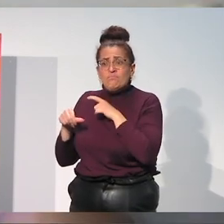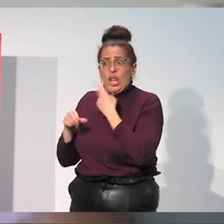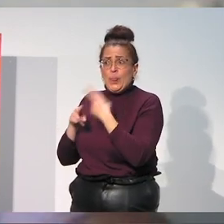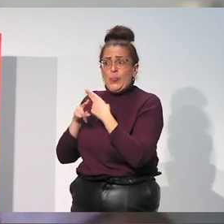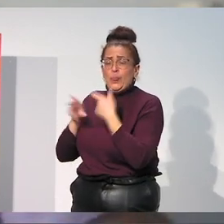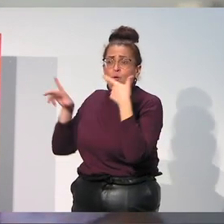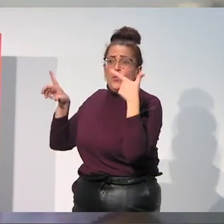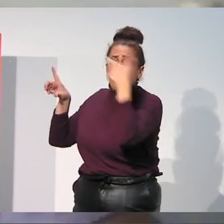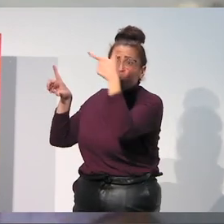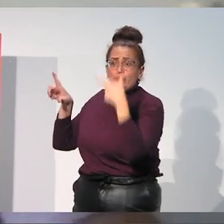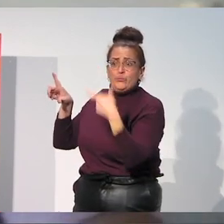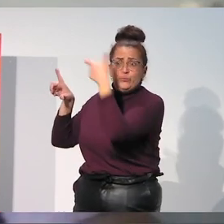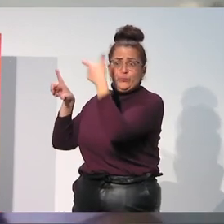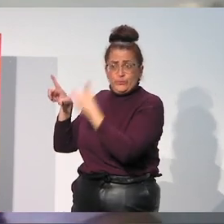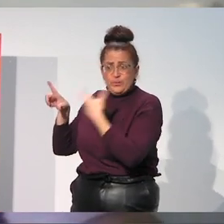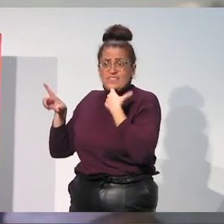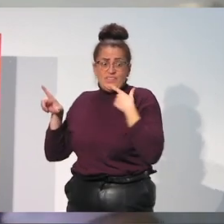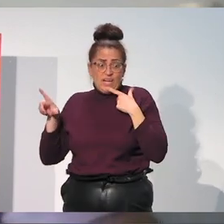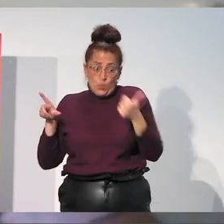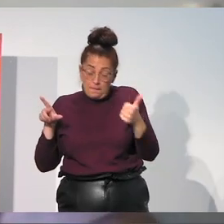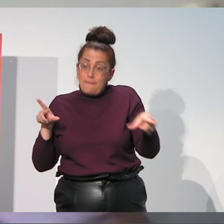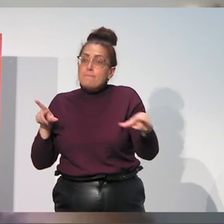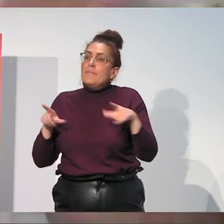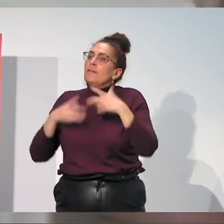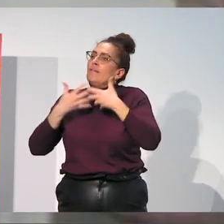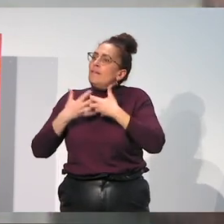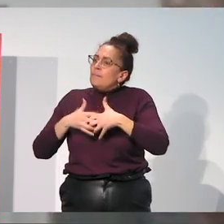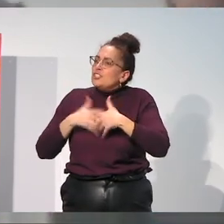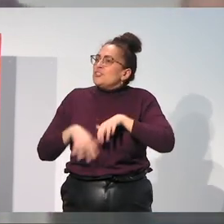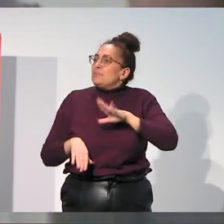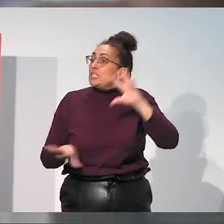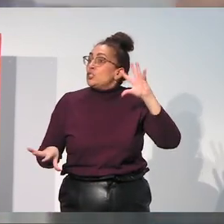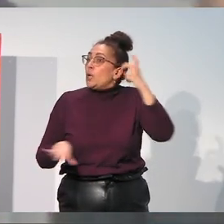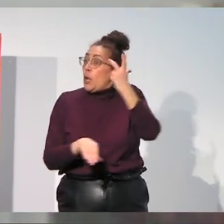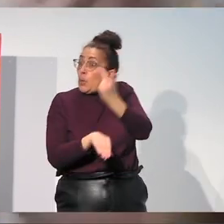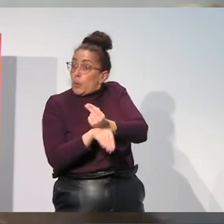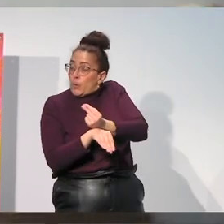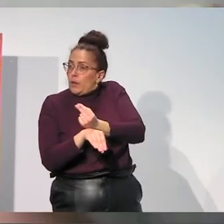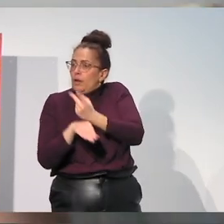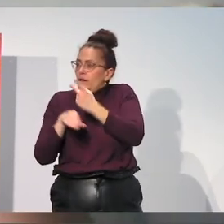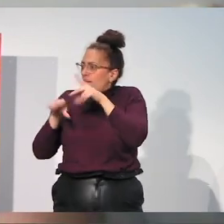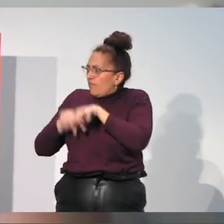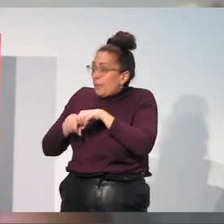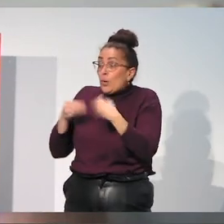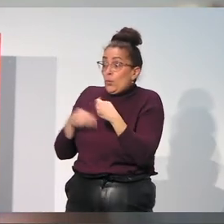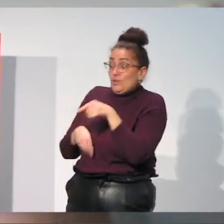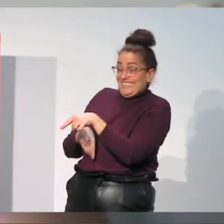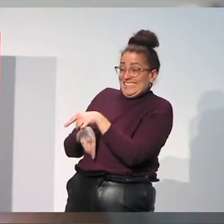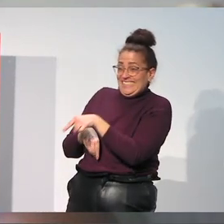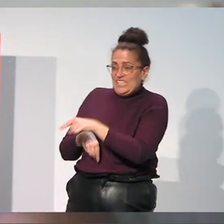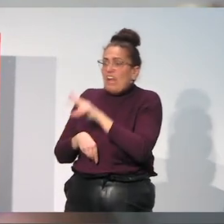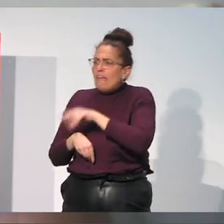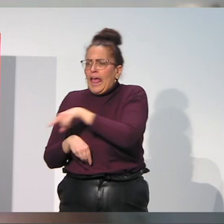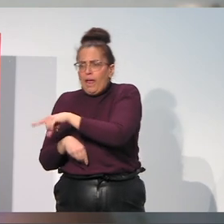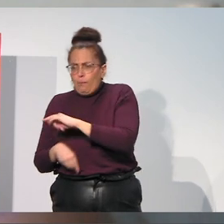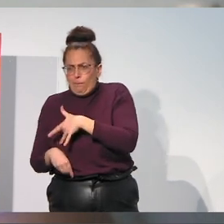maison où Mouchot a construit sa première machine solaire, est érigée comme ça, cette plaque sur lui. Et elle était un peu rongée par le vent,